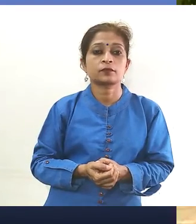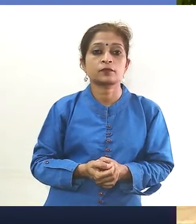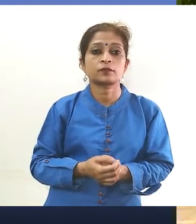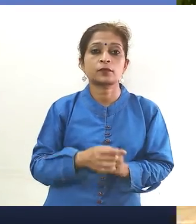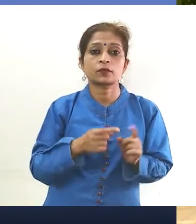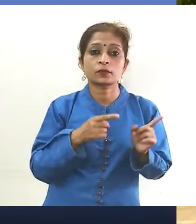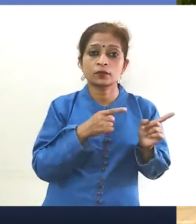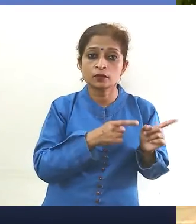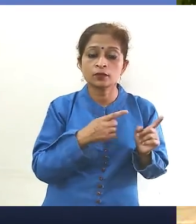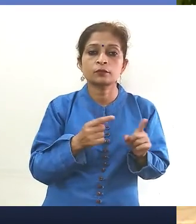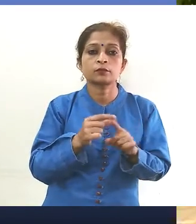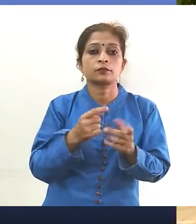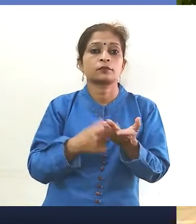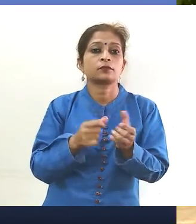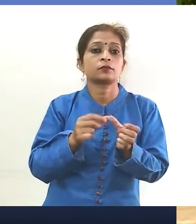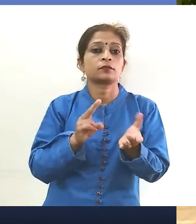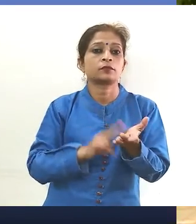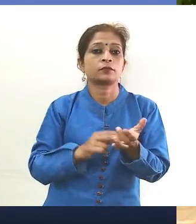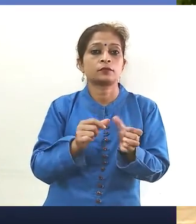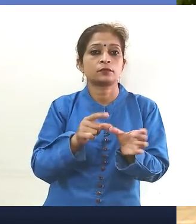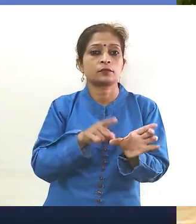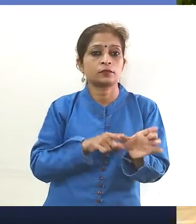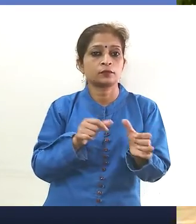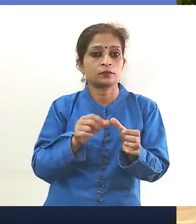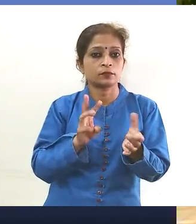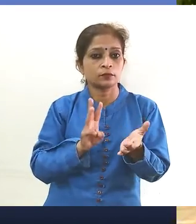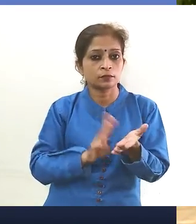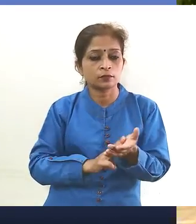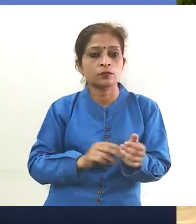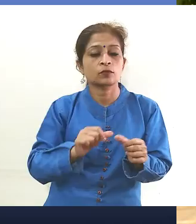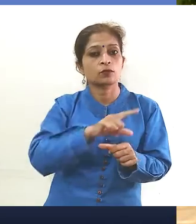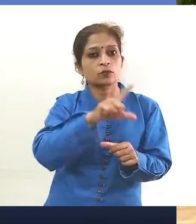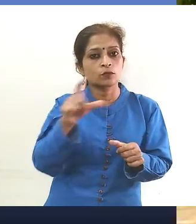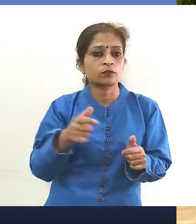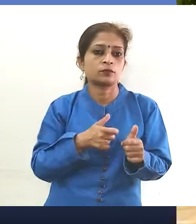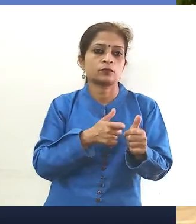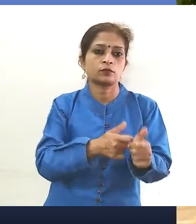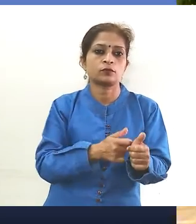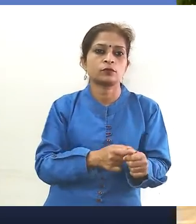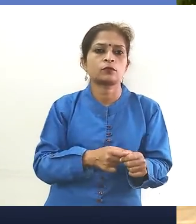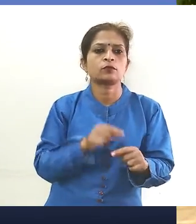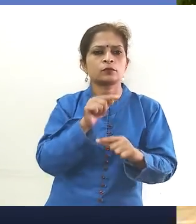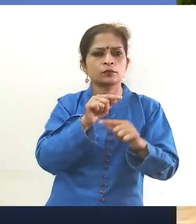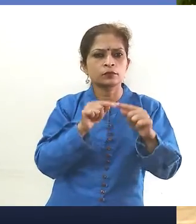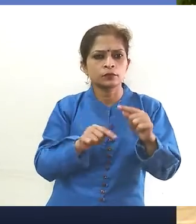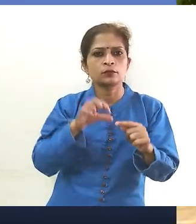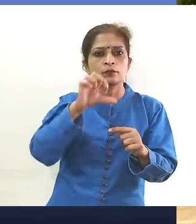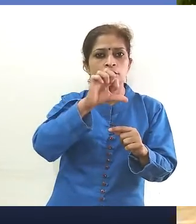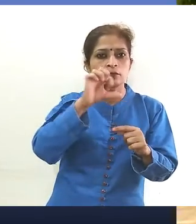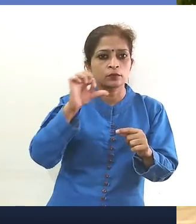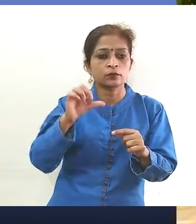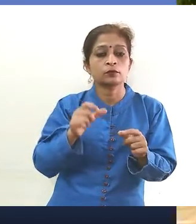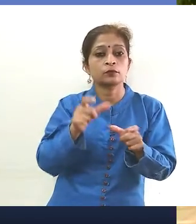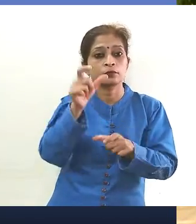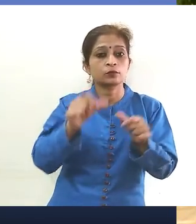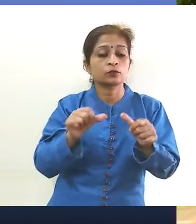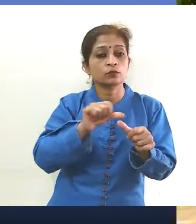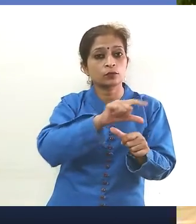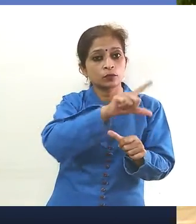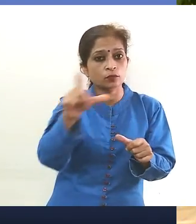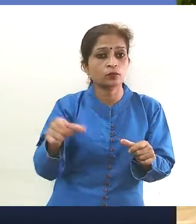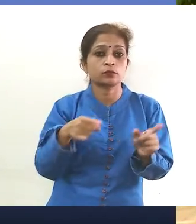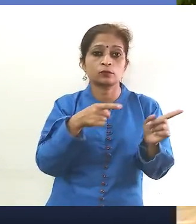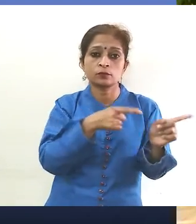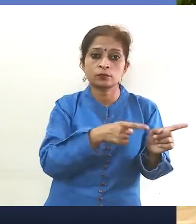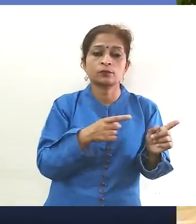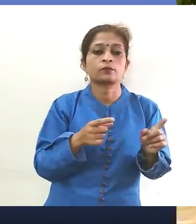ये इतने प्राणायाम सबके लिए जरूरी है। 99% कोरोना में और सब रोगों में प्राणायाम से ही लाभ होता है। ये सबको करना चाहिए, सबके